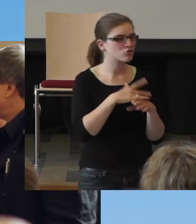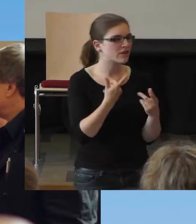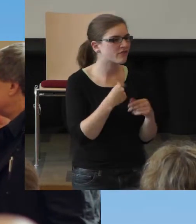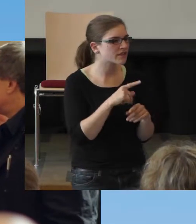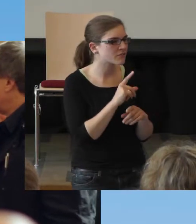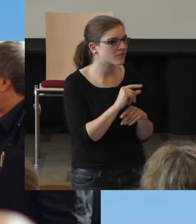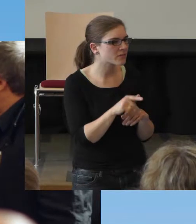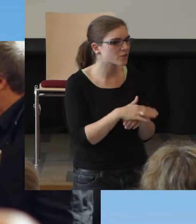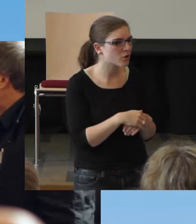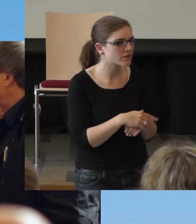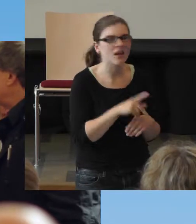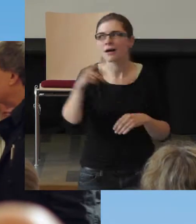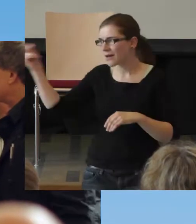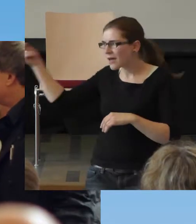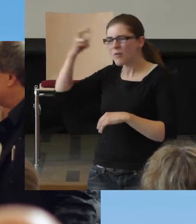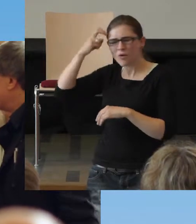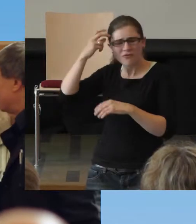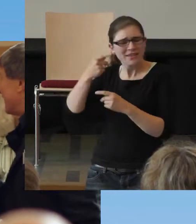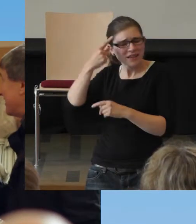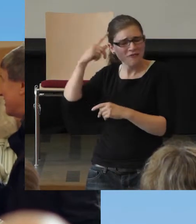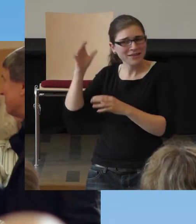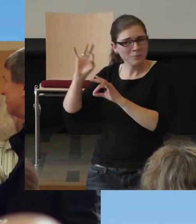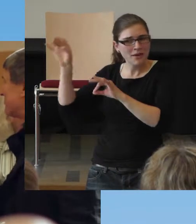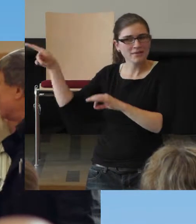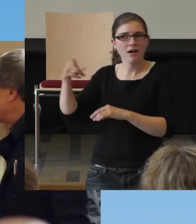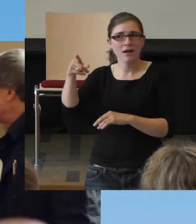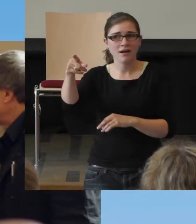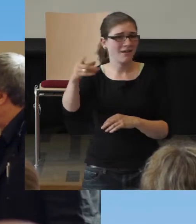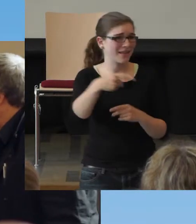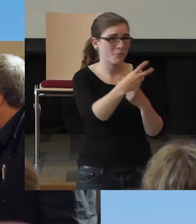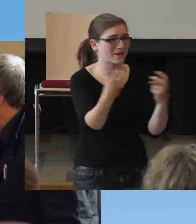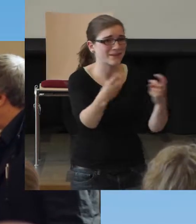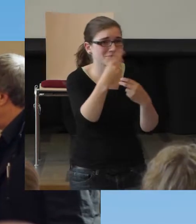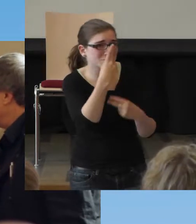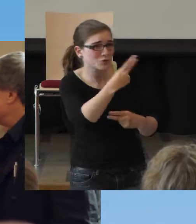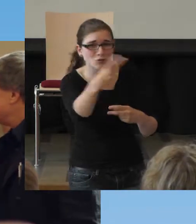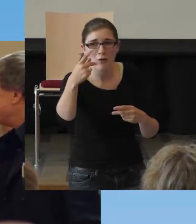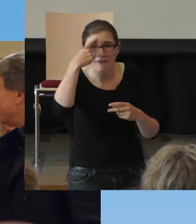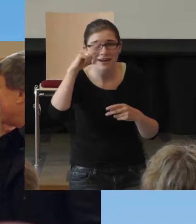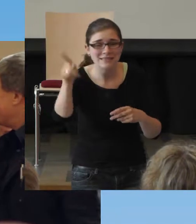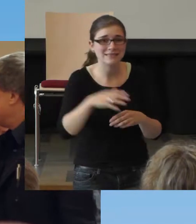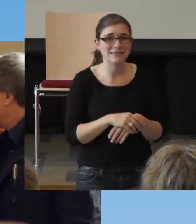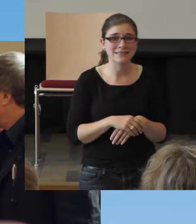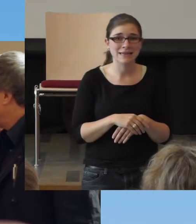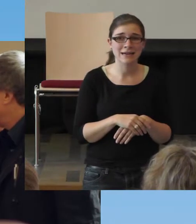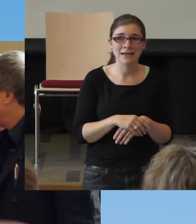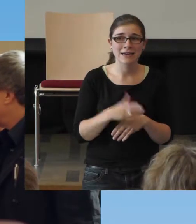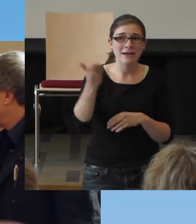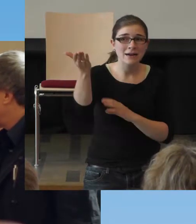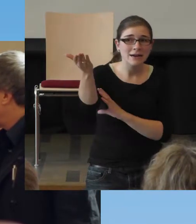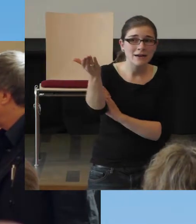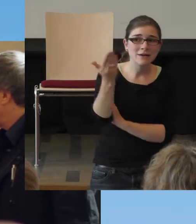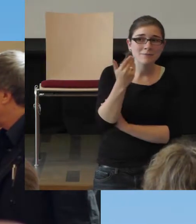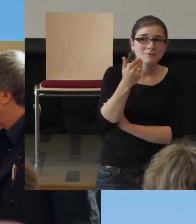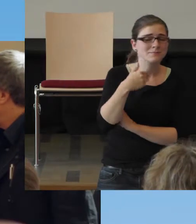Professor Ferber aber die übrigen Zuhörer vielleicht nicht Die übrigen Zuhörer vielleicht nicht Okay und hätte gerne gewusst